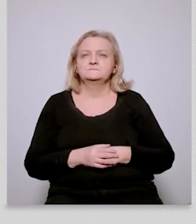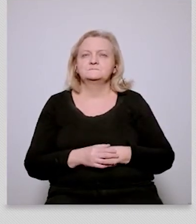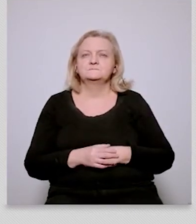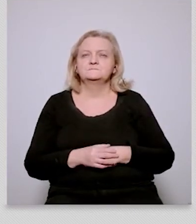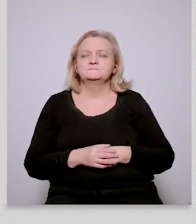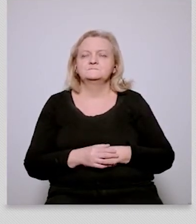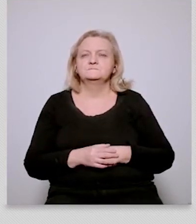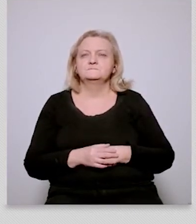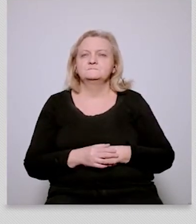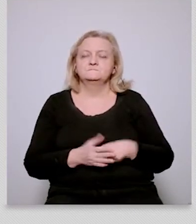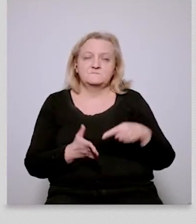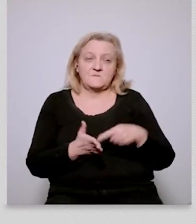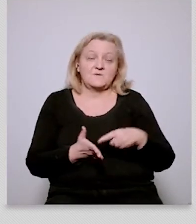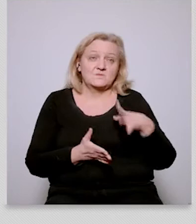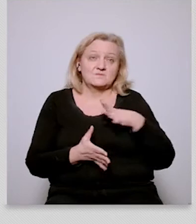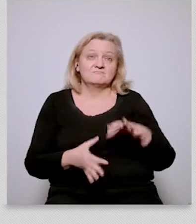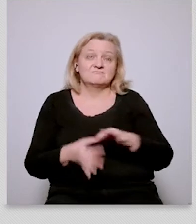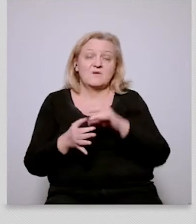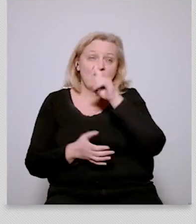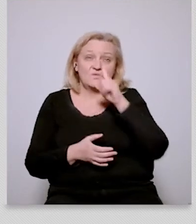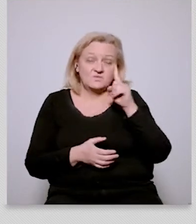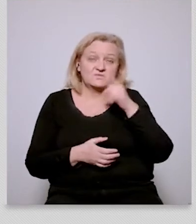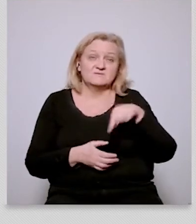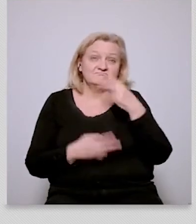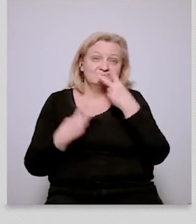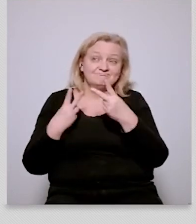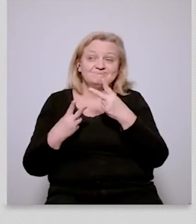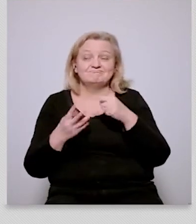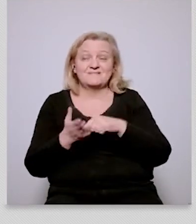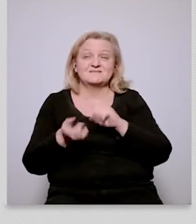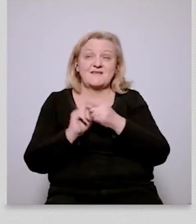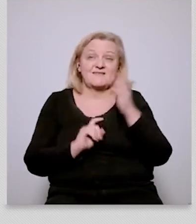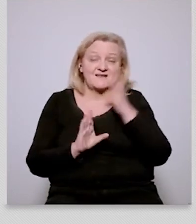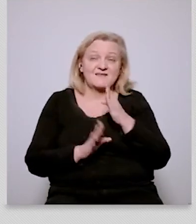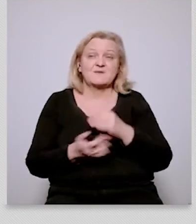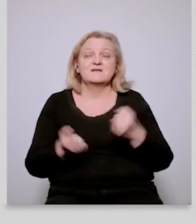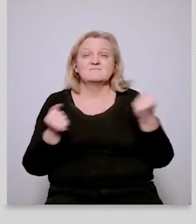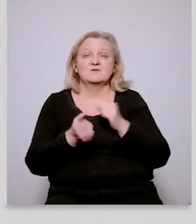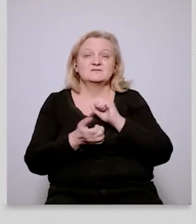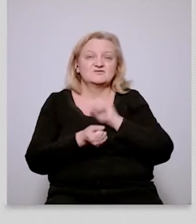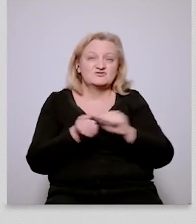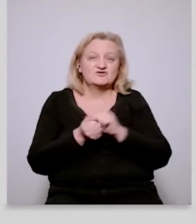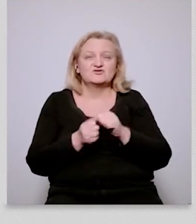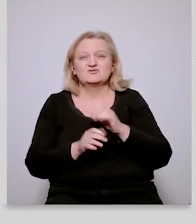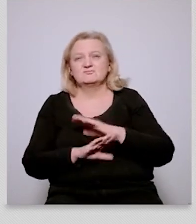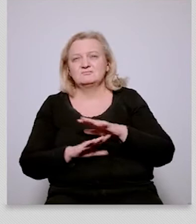wiązało się to że ludzie po prostu widzieli na was na oczy skutki zmiany klimatu były duże zniszczenia były duże szkody i to sprawiło że ludzie